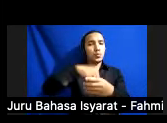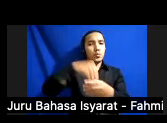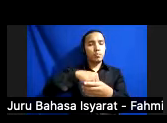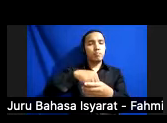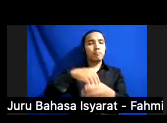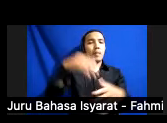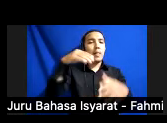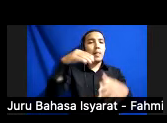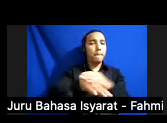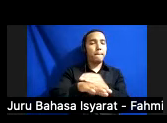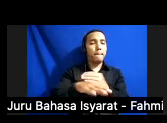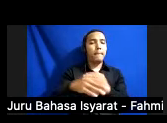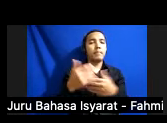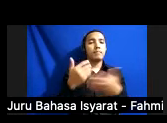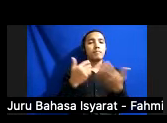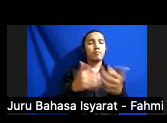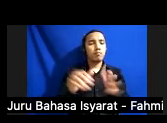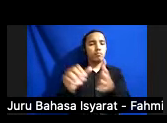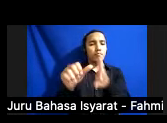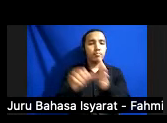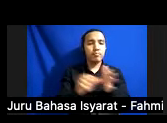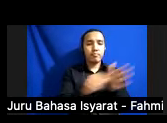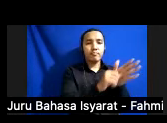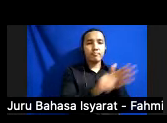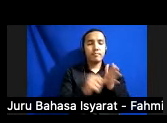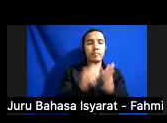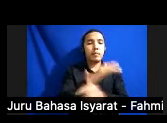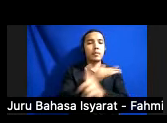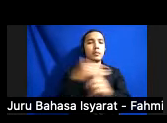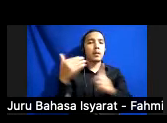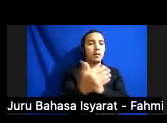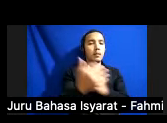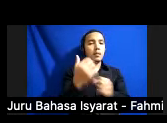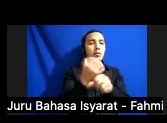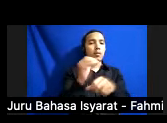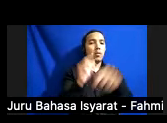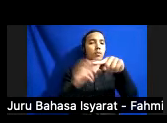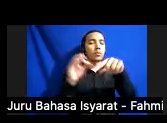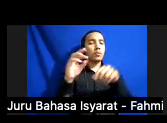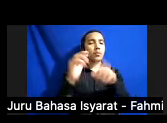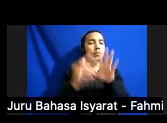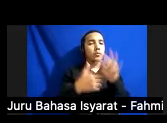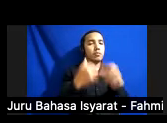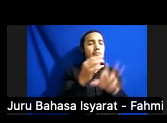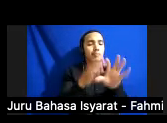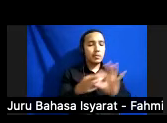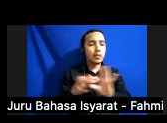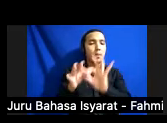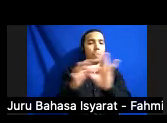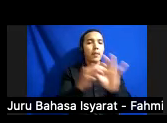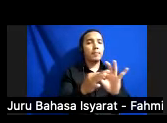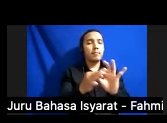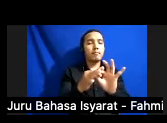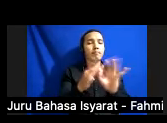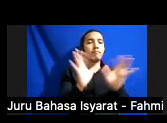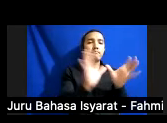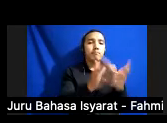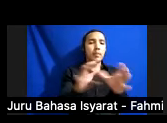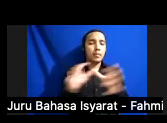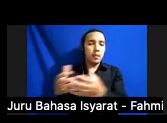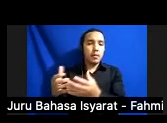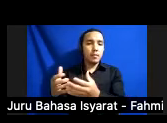gotong royong membantu untuk memasukkan bahan-bahan bangunan untuk tempat bangunan. Tujuan